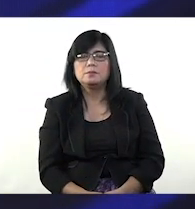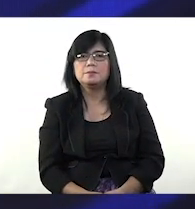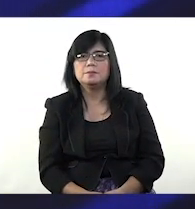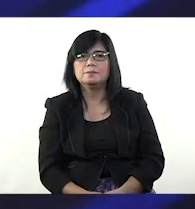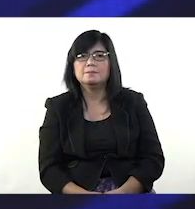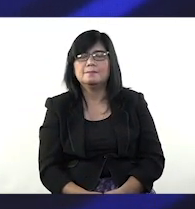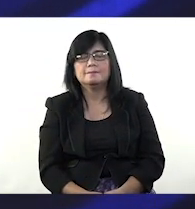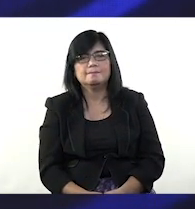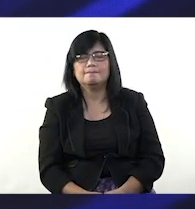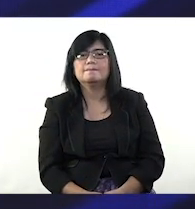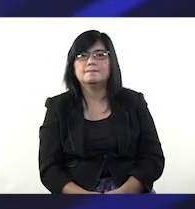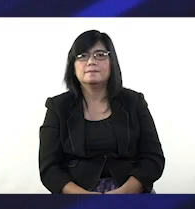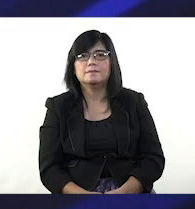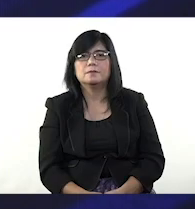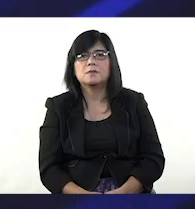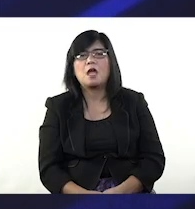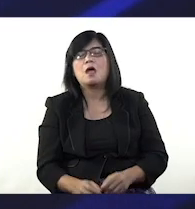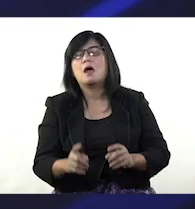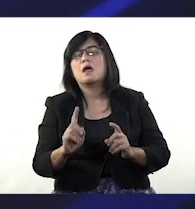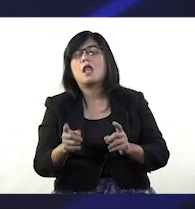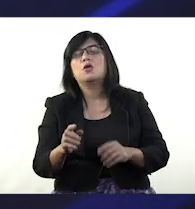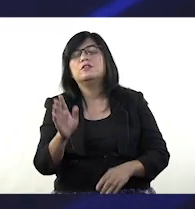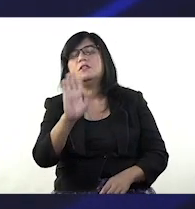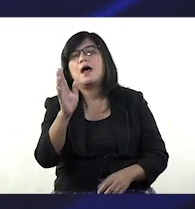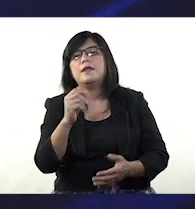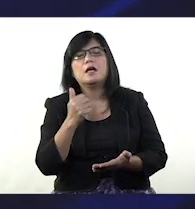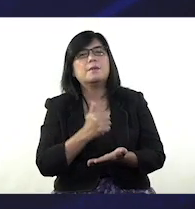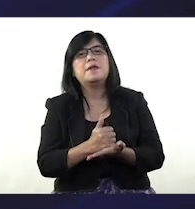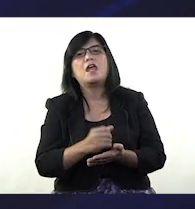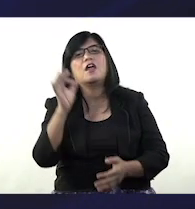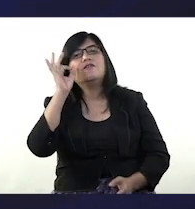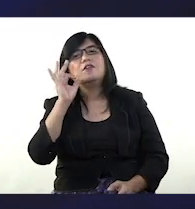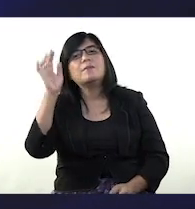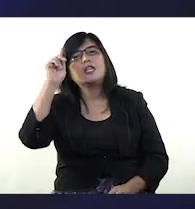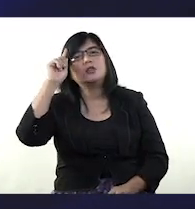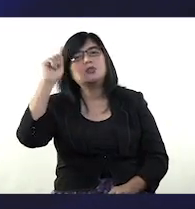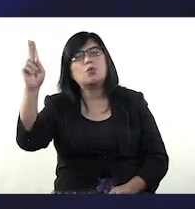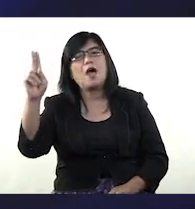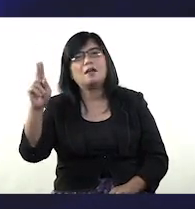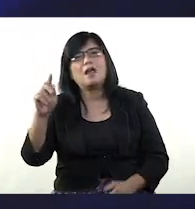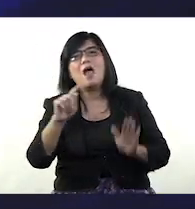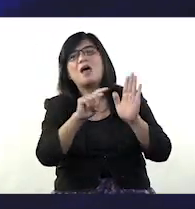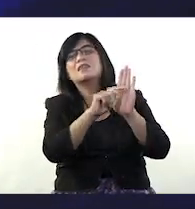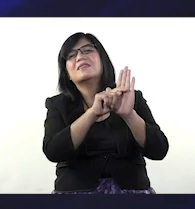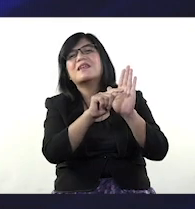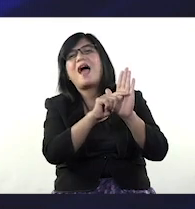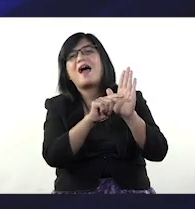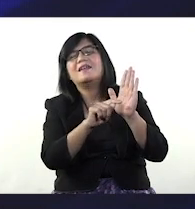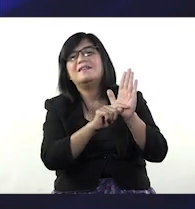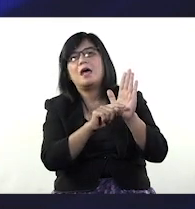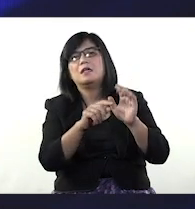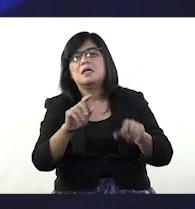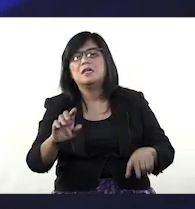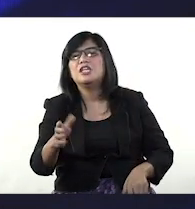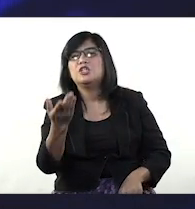Hai tanpa kebenaran firman Hai tanpa cela dan hidup yang benar dan bertanggung jawab